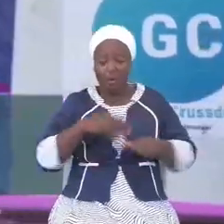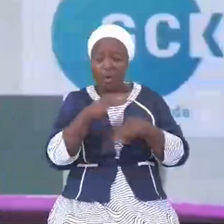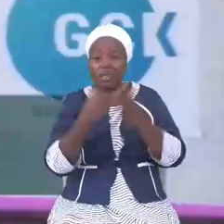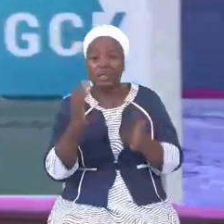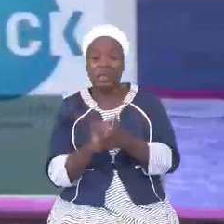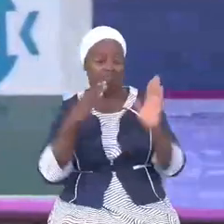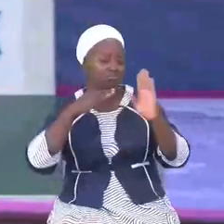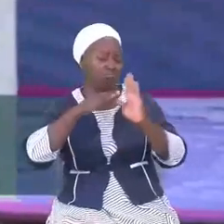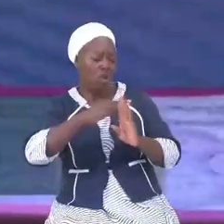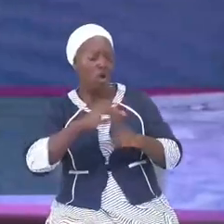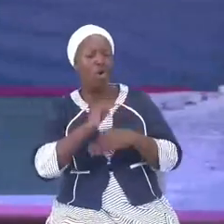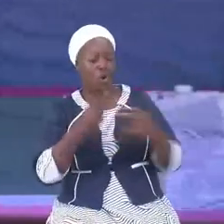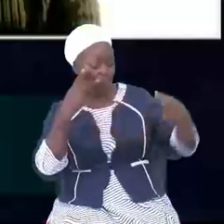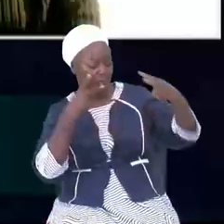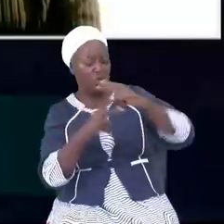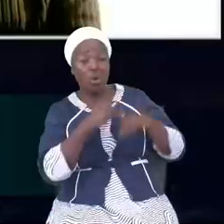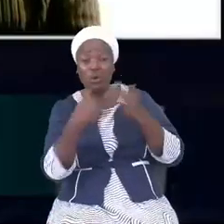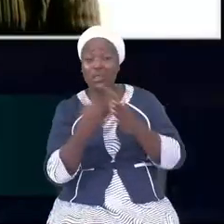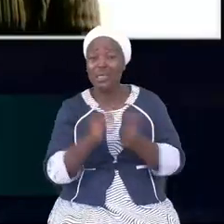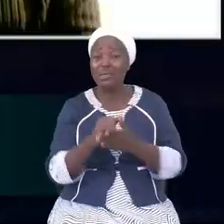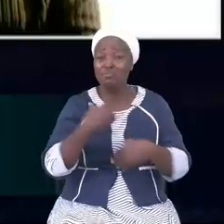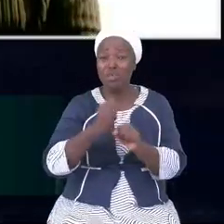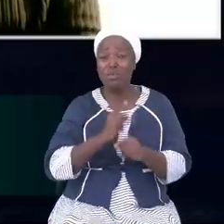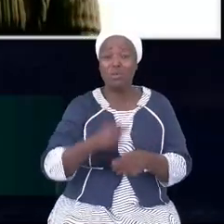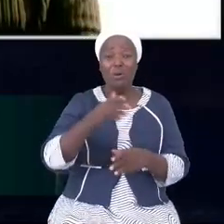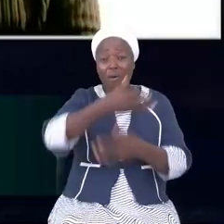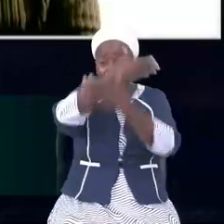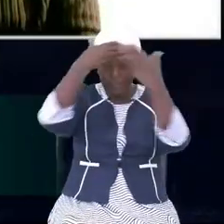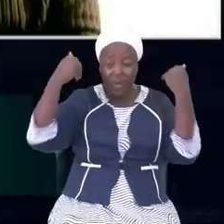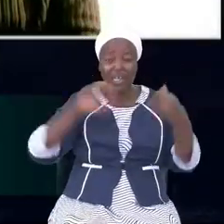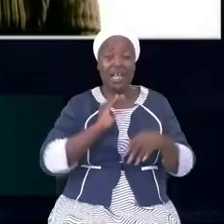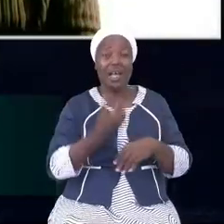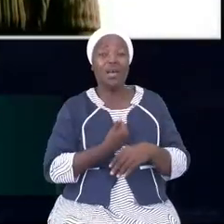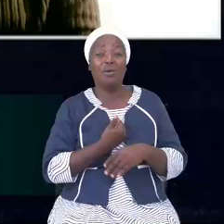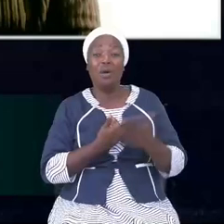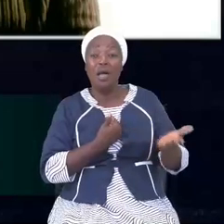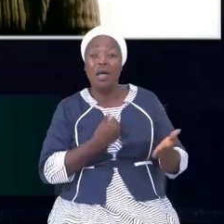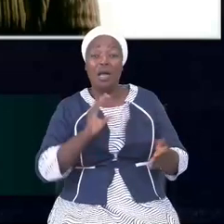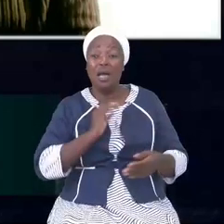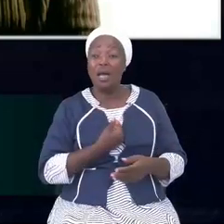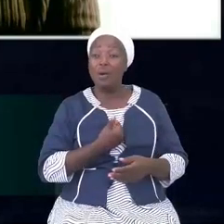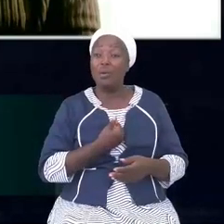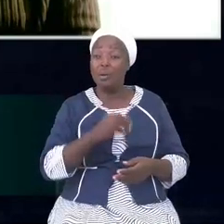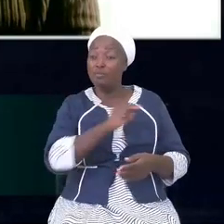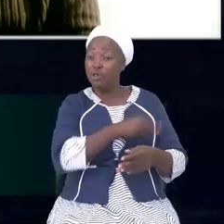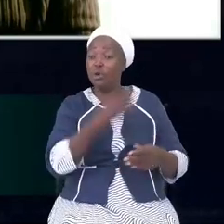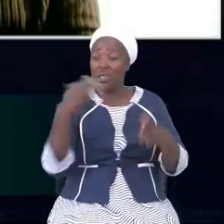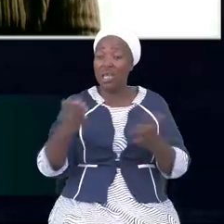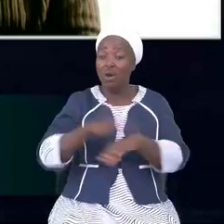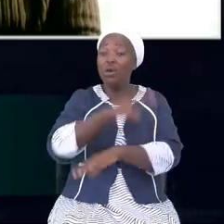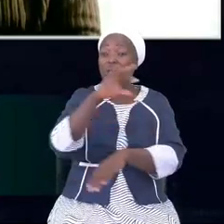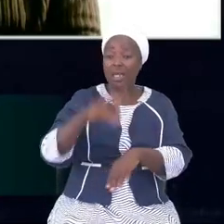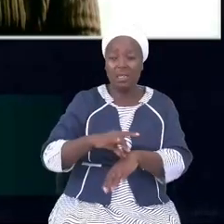Ces choses qui nous amènent à oublier notre mission ici sur terre. Aidez. Pour que nous